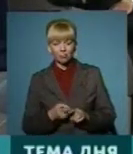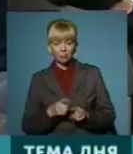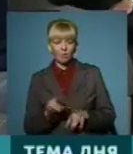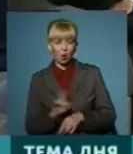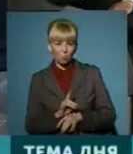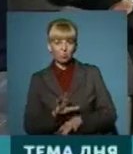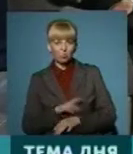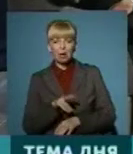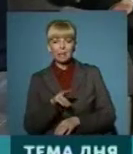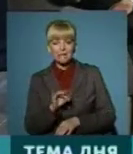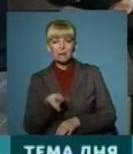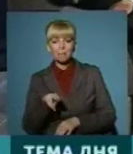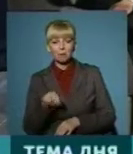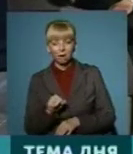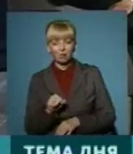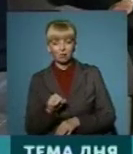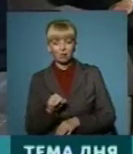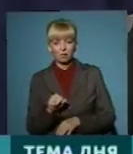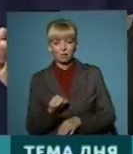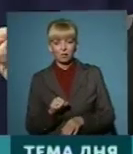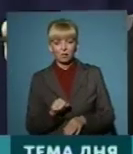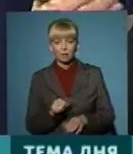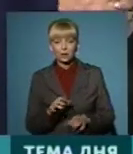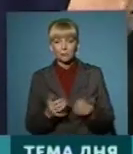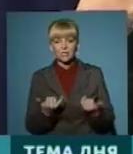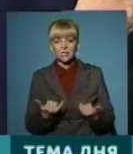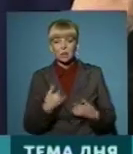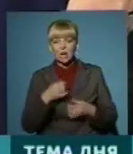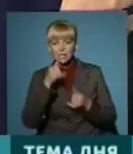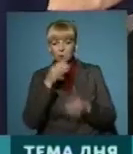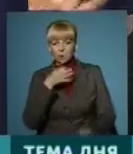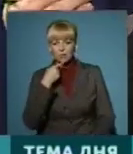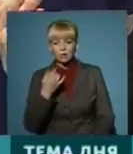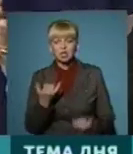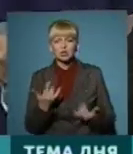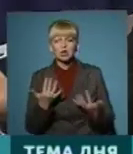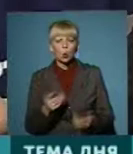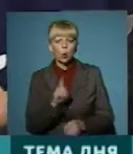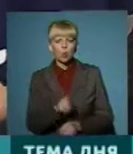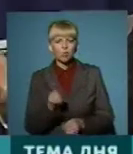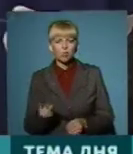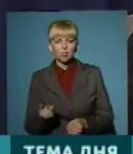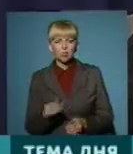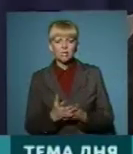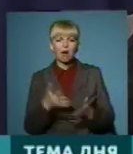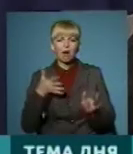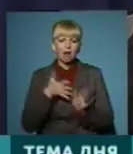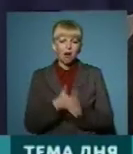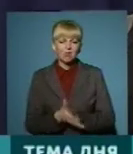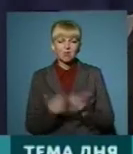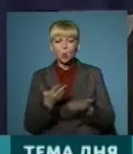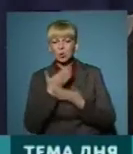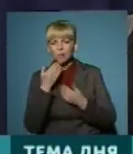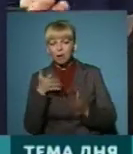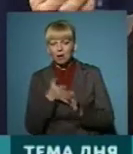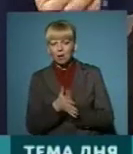липа, сплошная липа. И вот на сегодня, ну я не могу утверждать сегодня, насколько там есть радиация, насколько нет радиации,